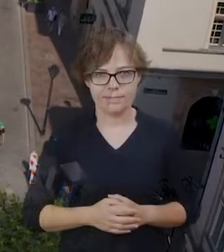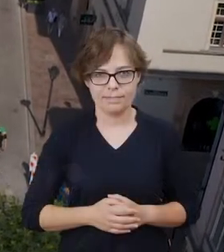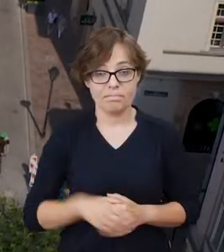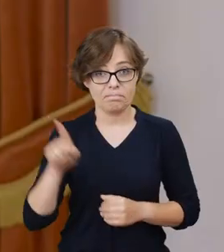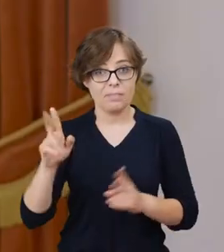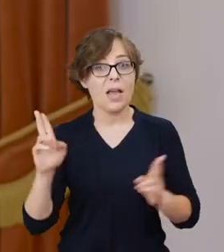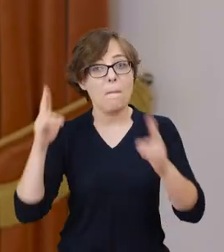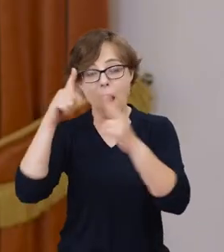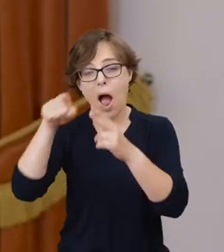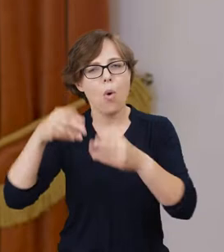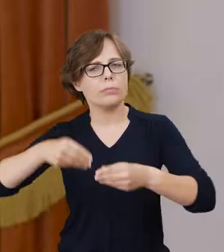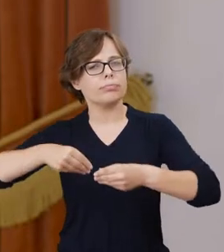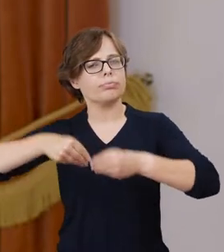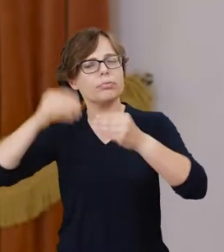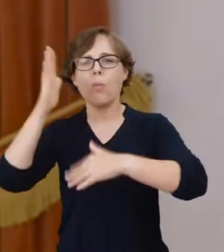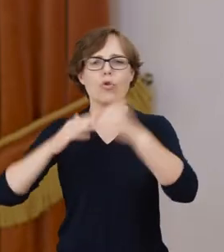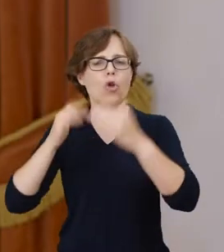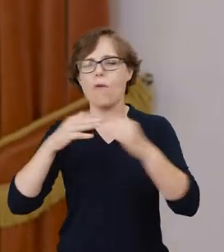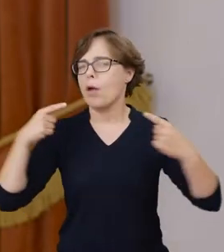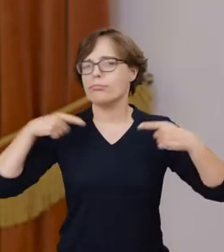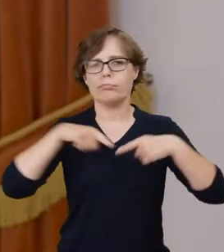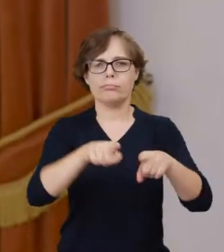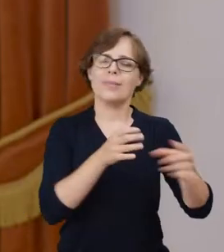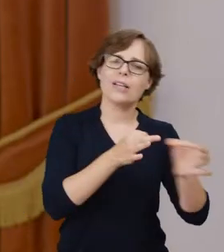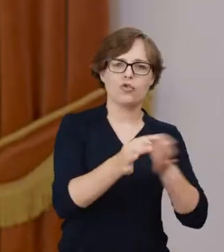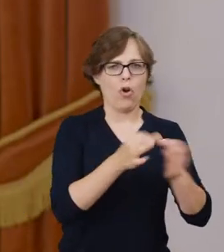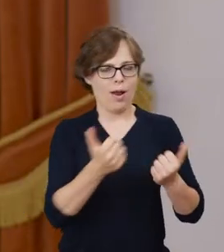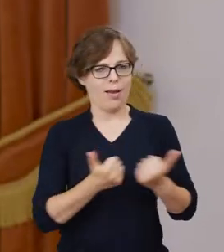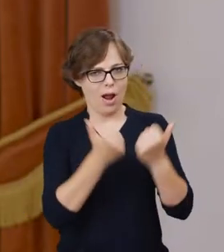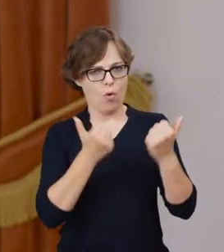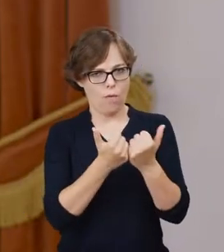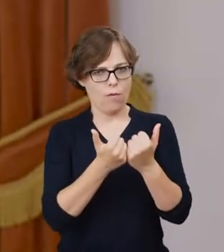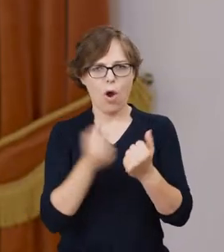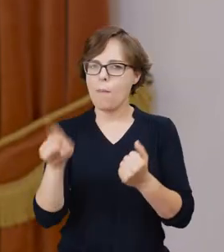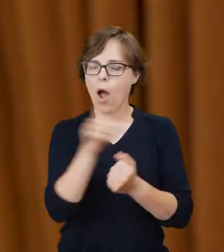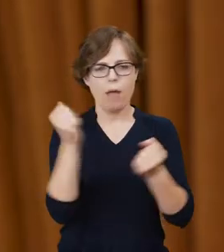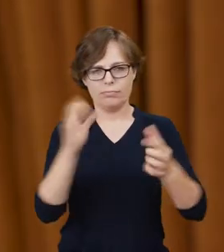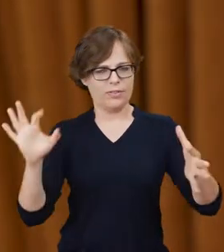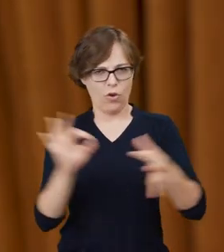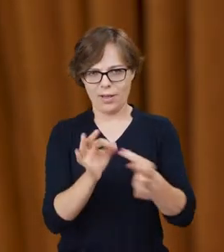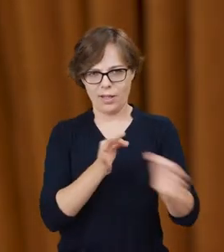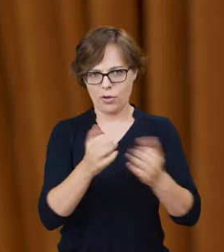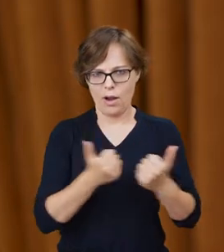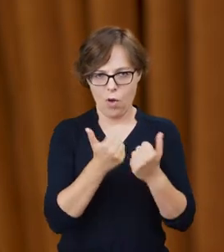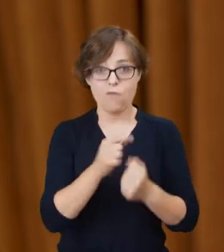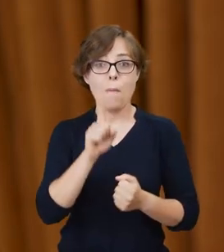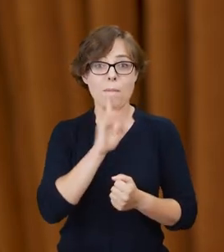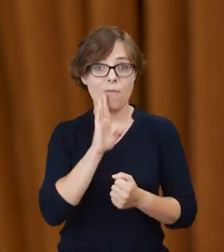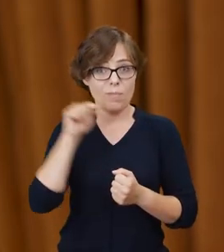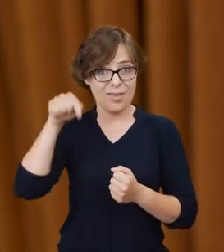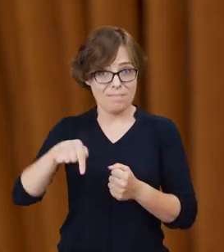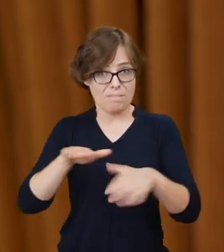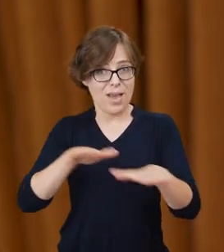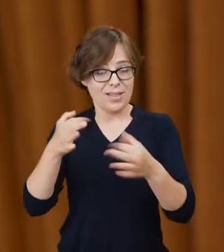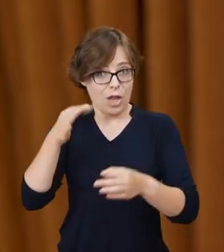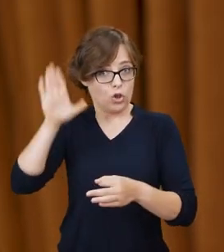Pałac Krzysztofory rozwijał się równolegle z postępem i rozwojem historii Krakowa, był z nią ściśle związany. Prawdopodobnie w tym miejscu, w którym obecnie